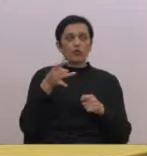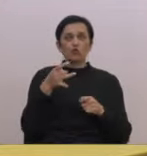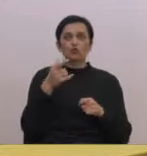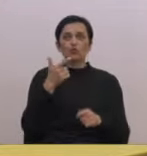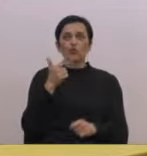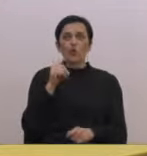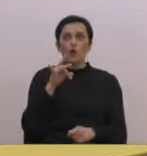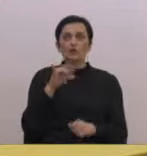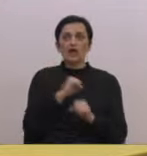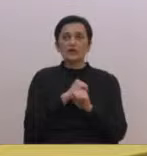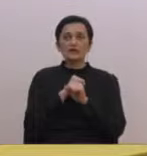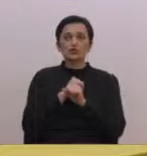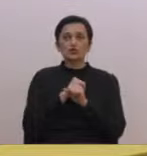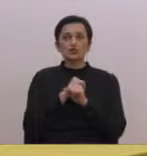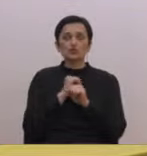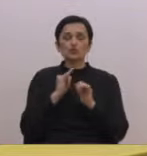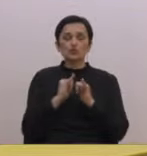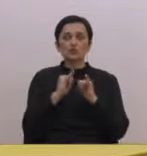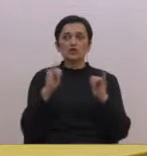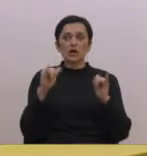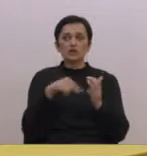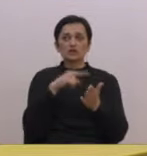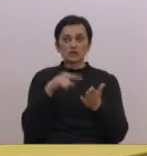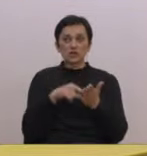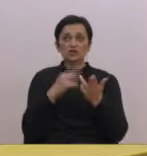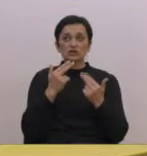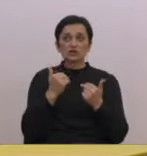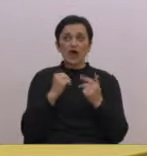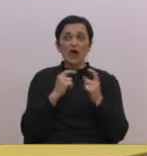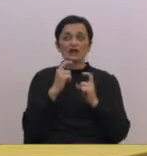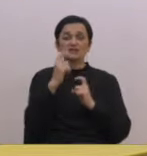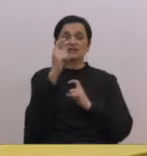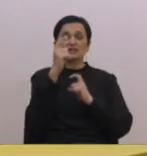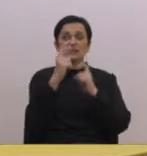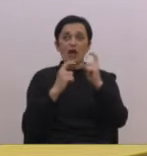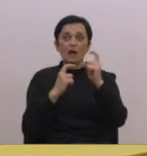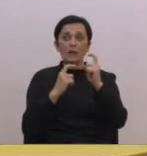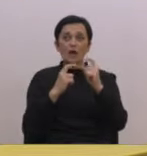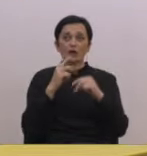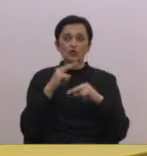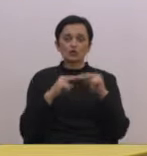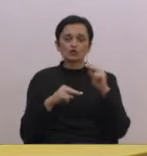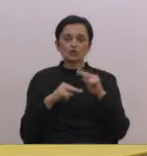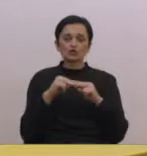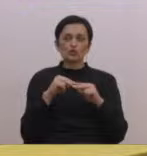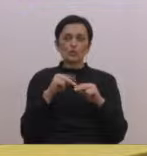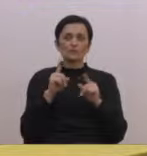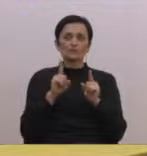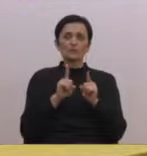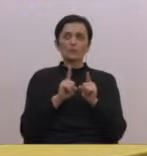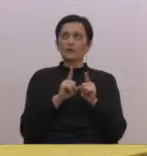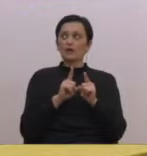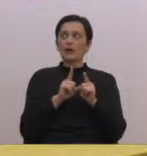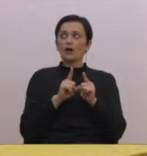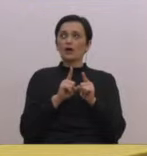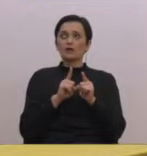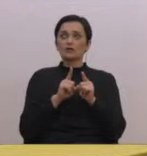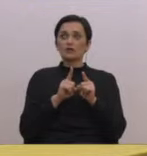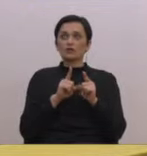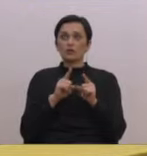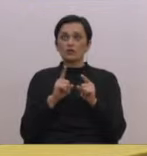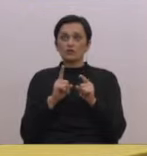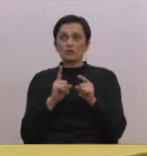გოდერძის კურორტის განვითარების საკითხს და საბაგიროს მშენებლობას ასევე გომარდულზე